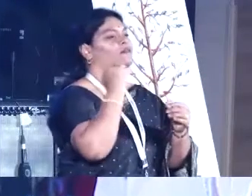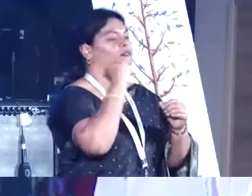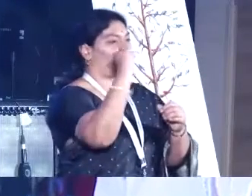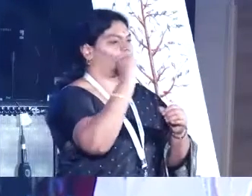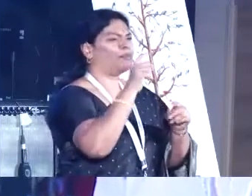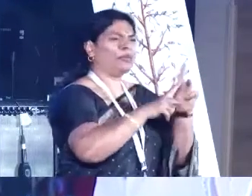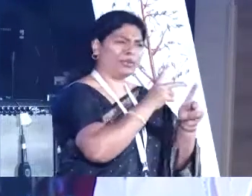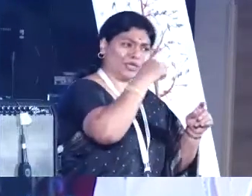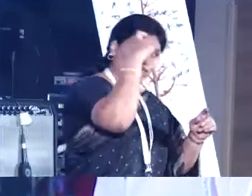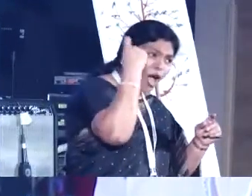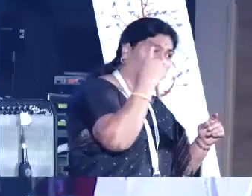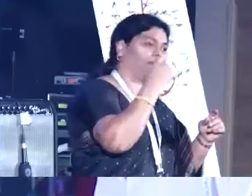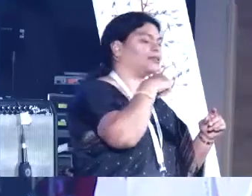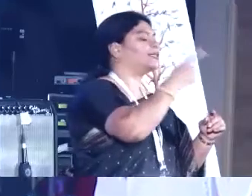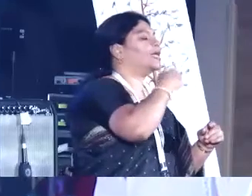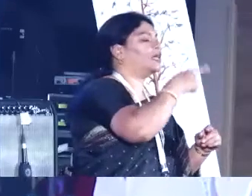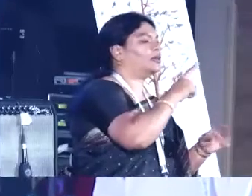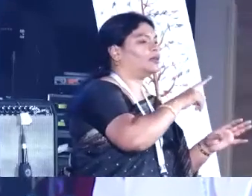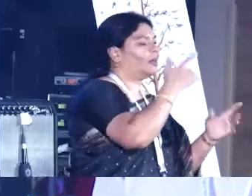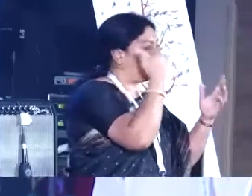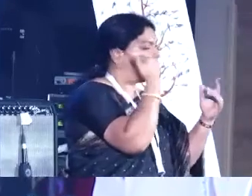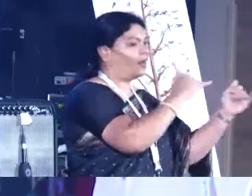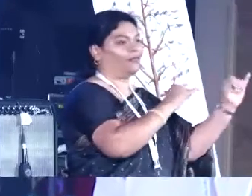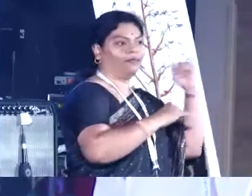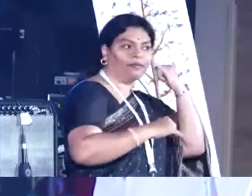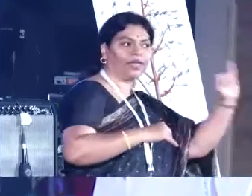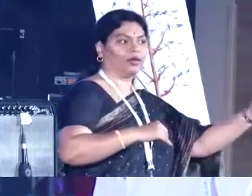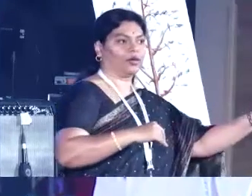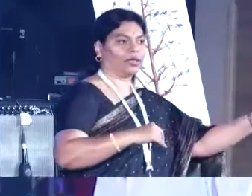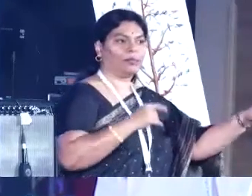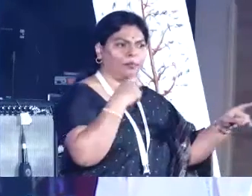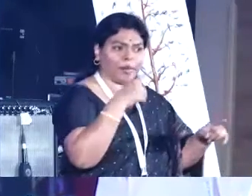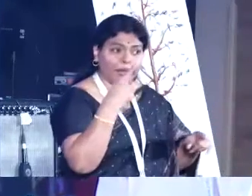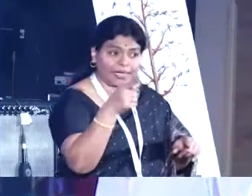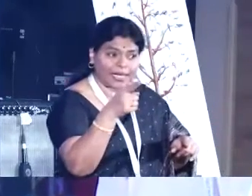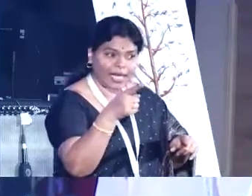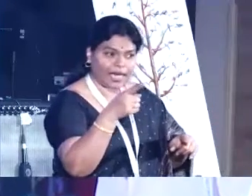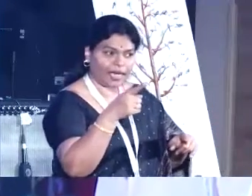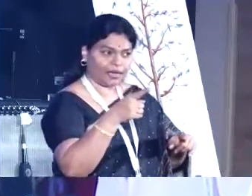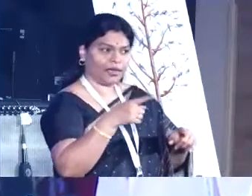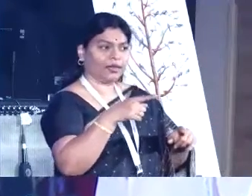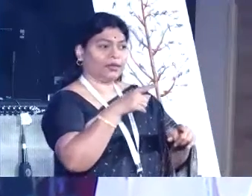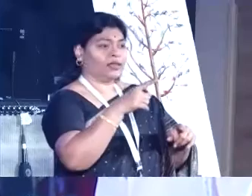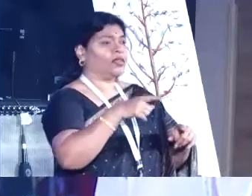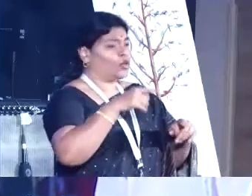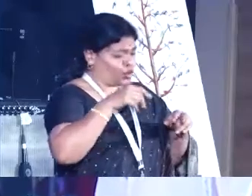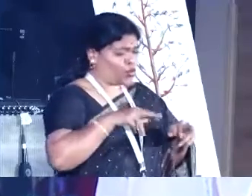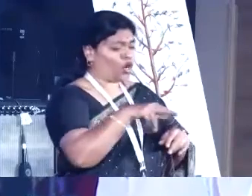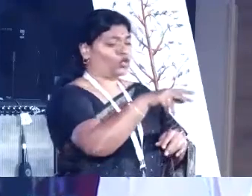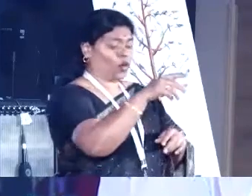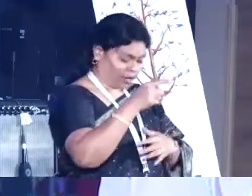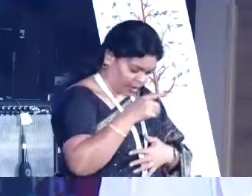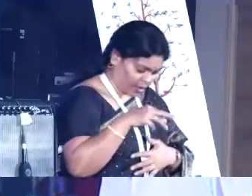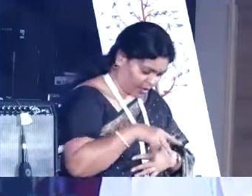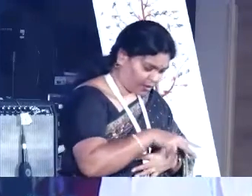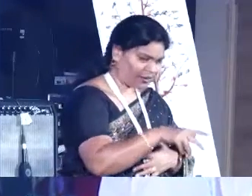है कहना और वो कहते ही रहेंगे। कहते हैं ना, अगर आप सड़क में भी चलते रहोगे तो सर झुका के चलेंगे तो लोग कहेंगे